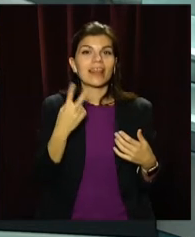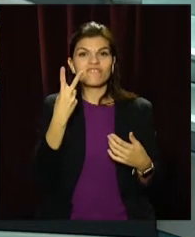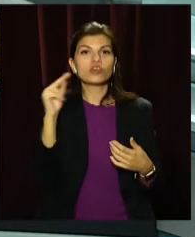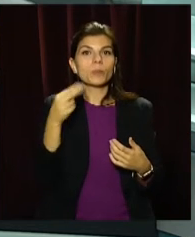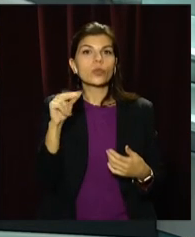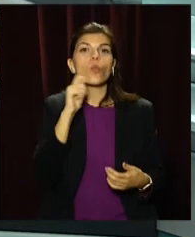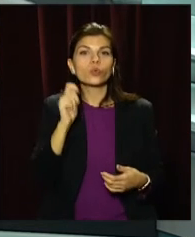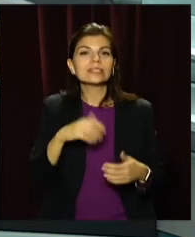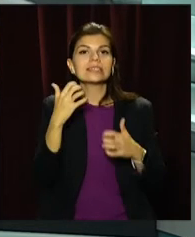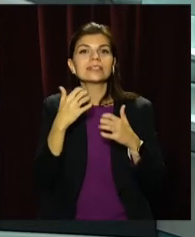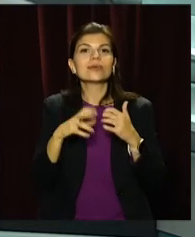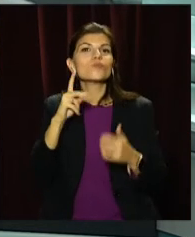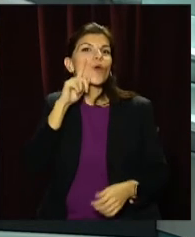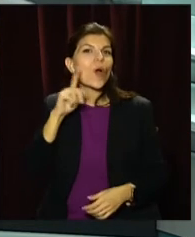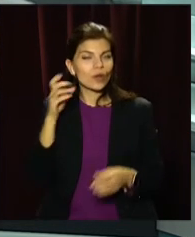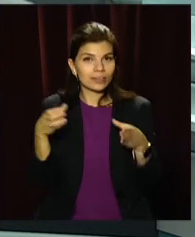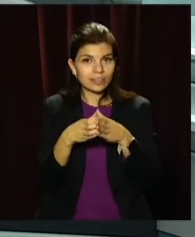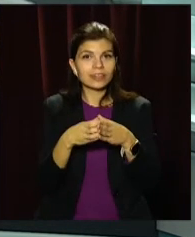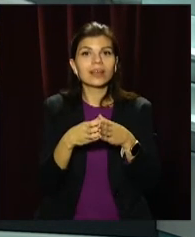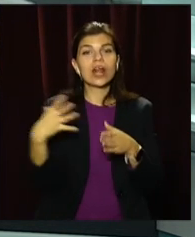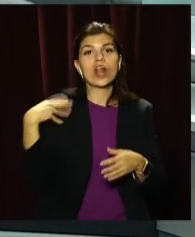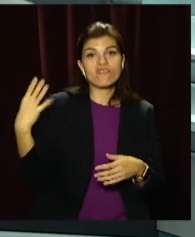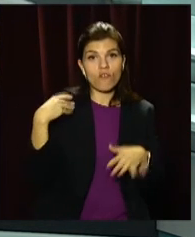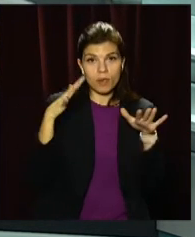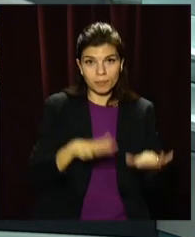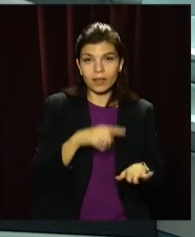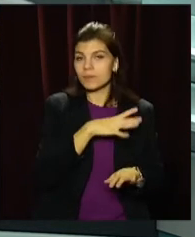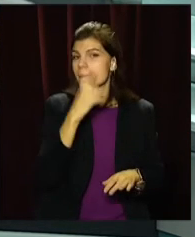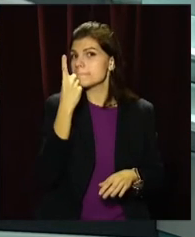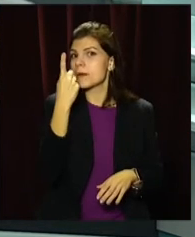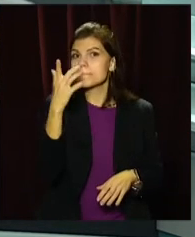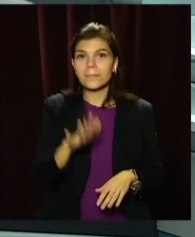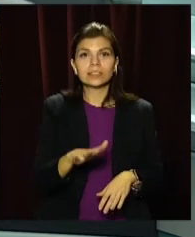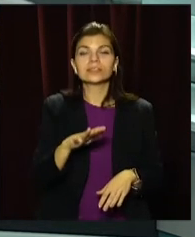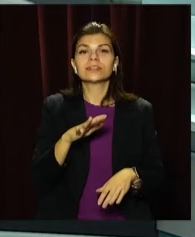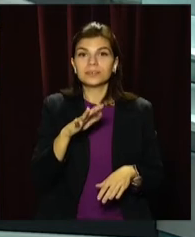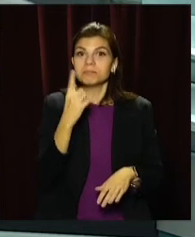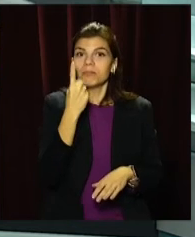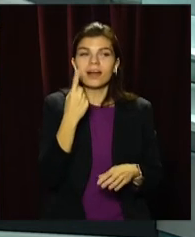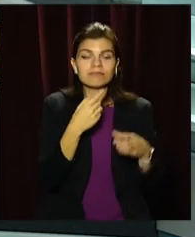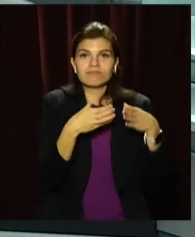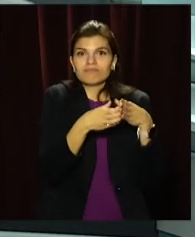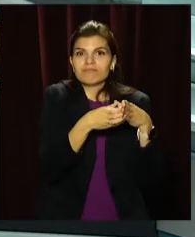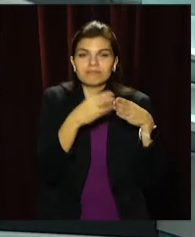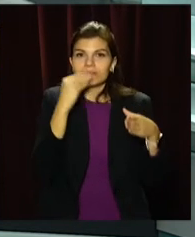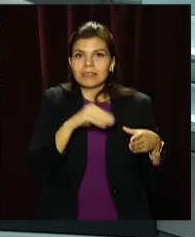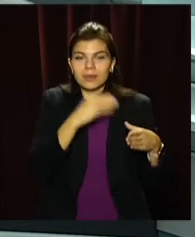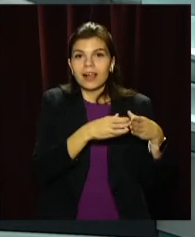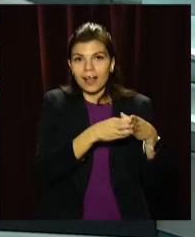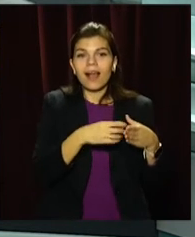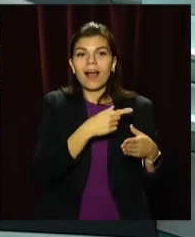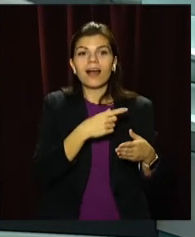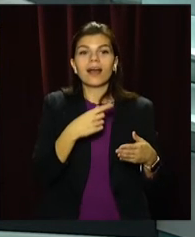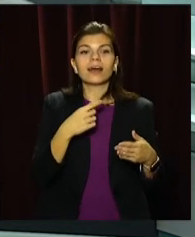чемпіонатах України серед юніорів. На турнірі у Львові вони стали першими в командному заліку, а на п'єдестал пошани в